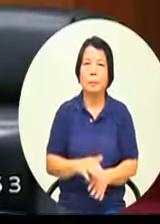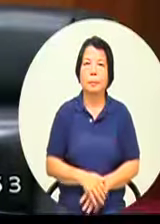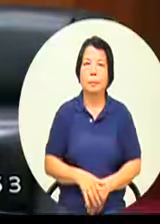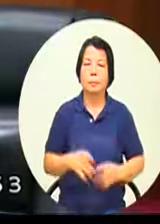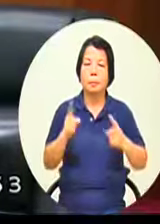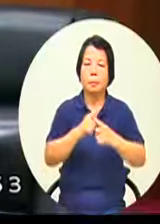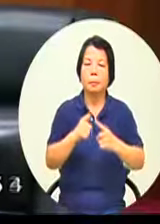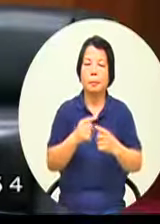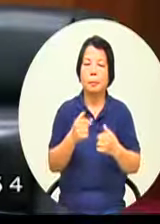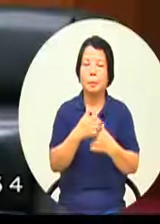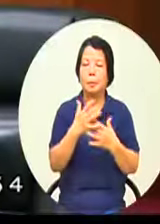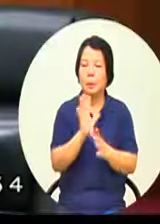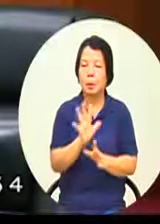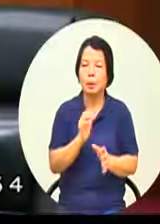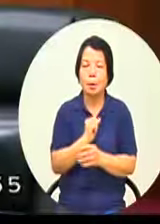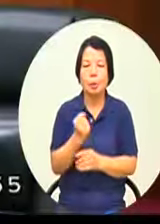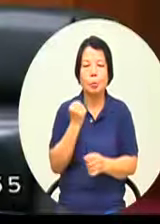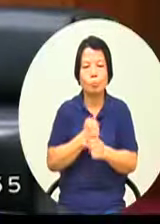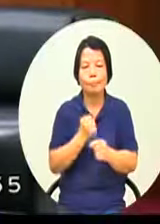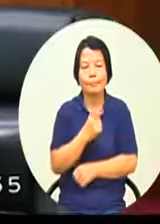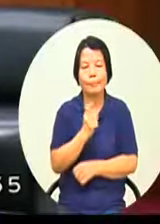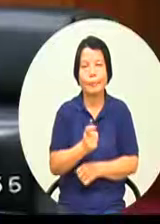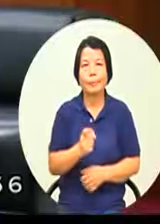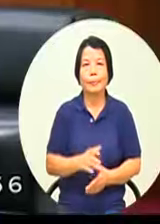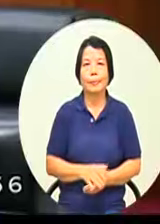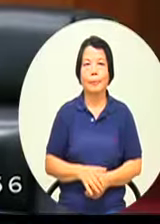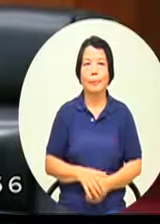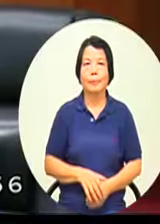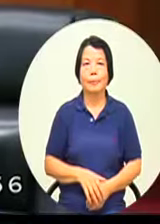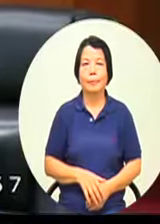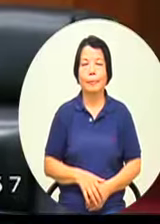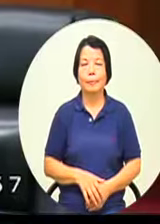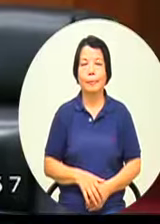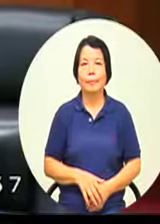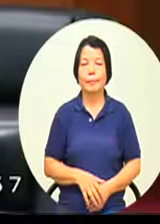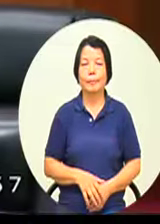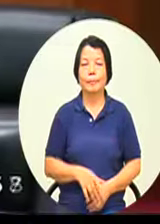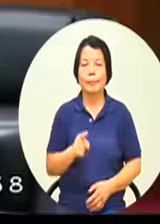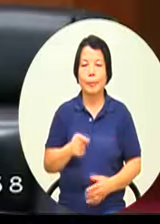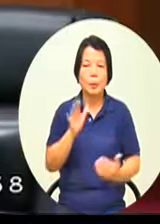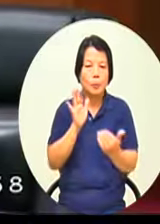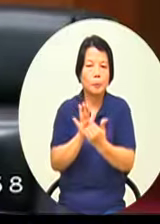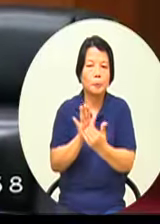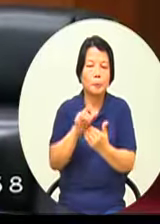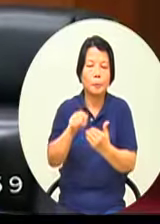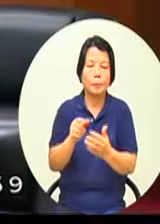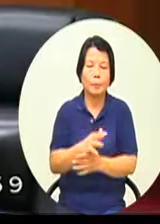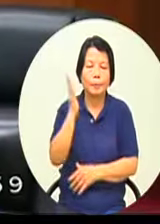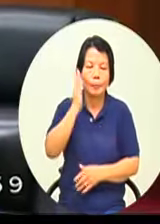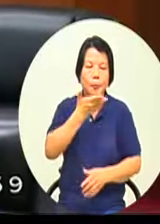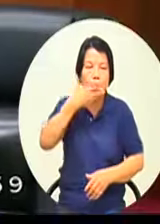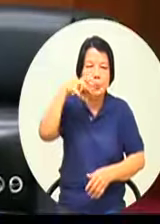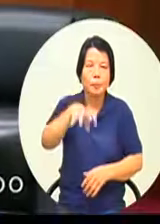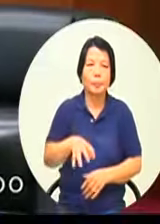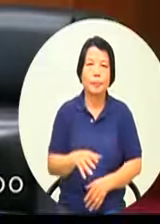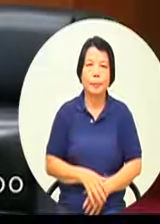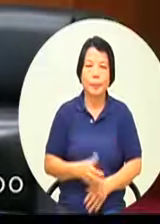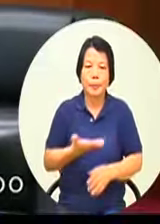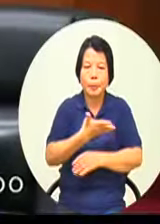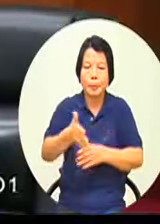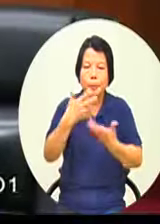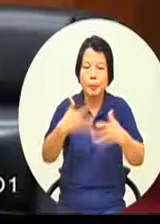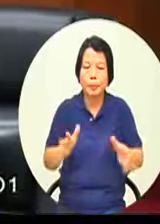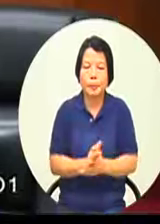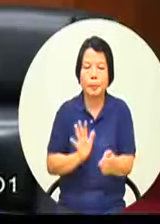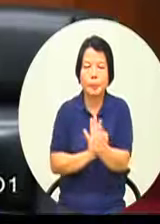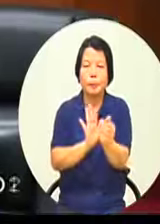不能胜天了哈。那也就是说，这样的一个防治，也请我们水利局哦，也给我们更多的资